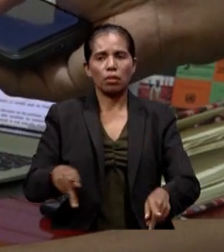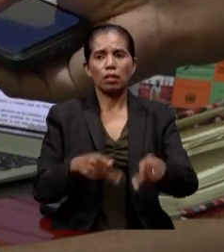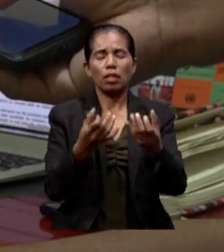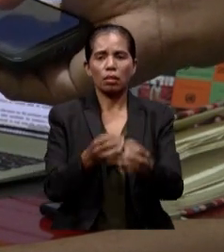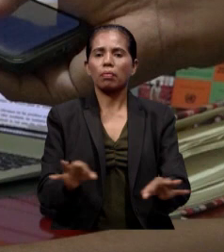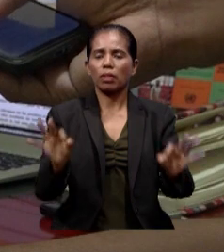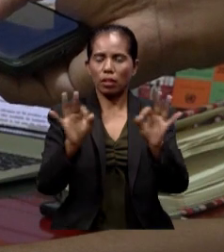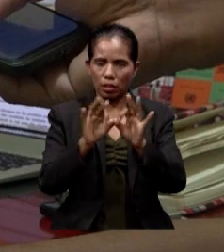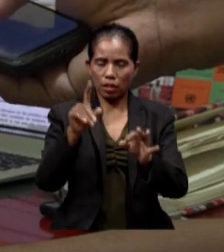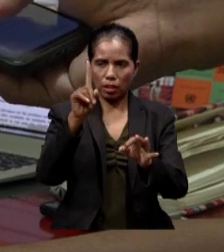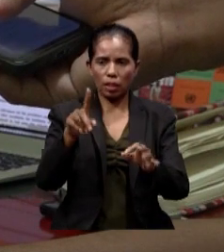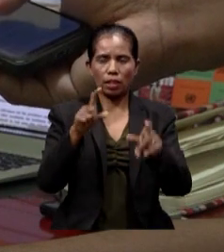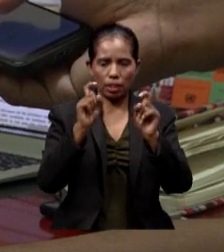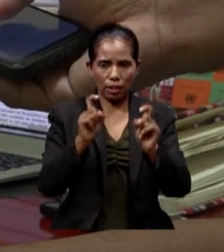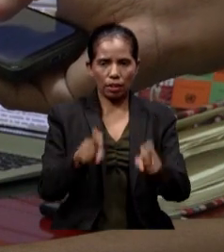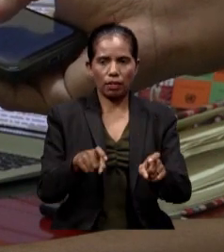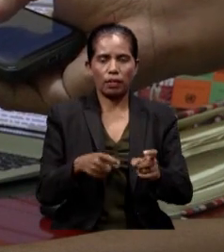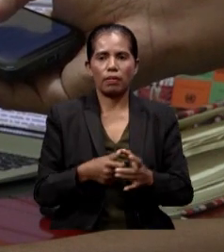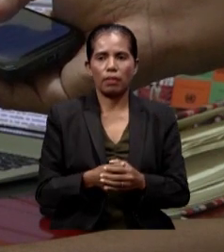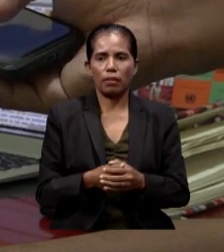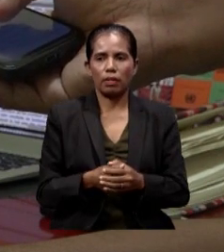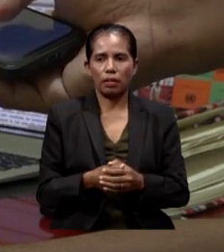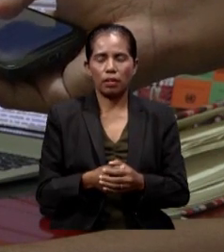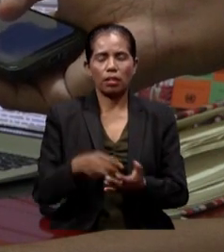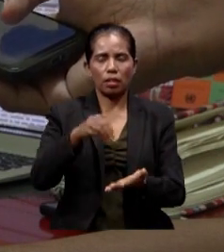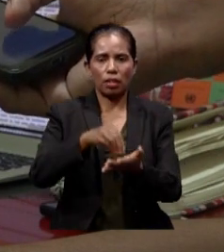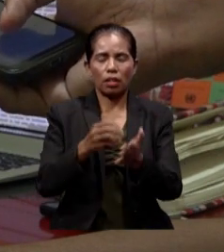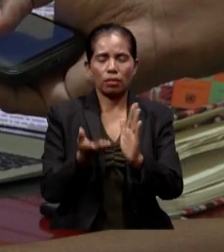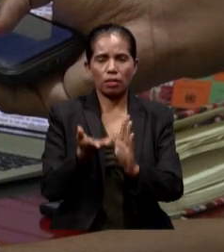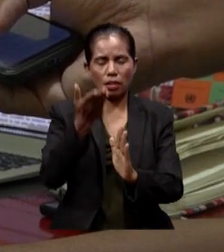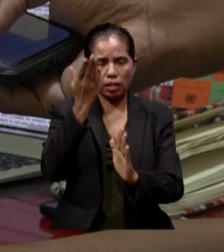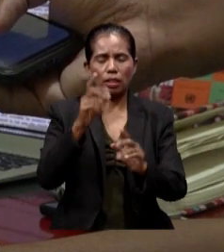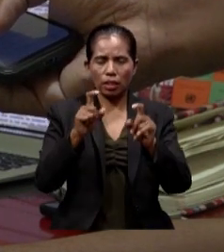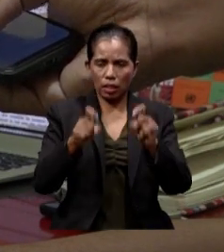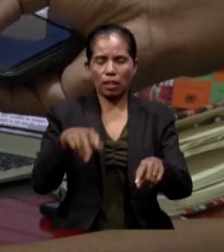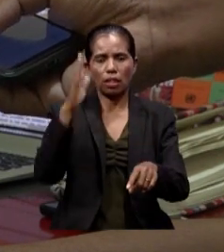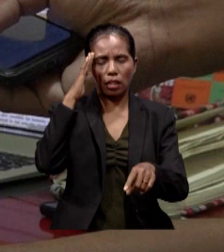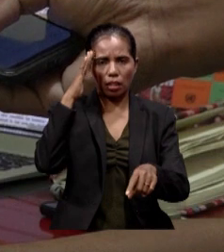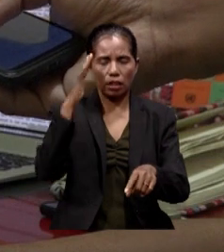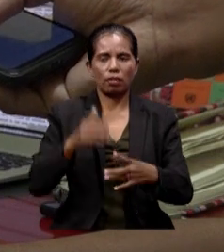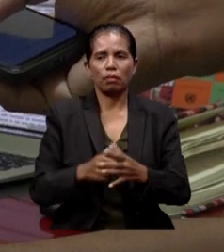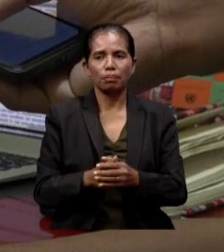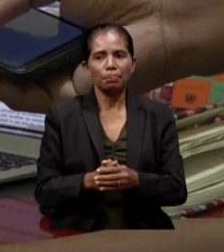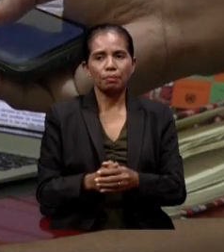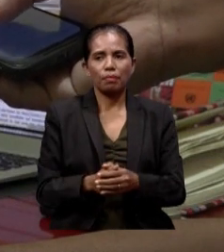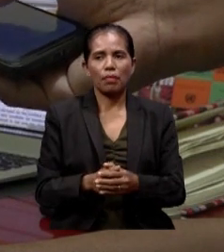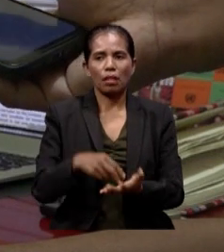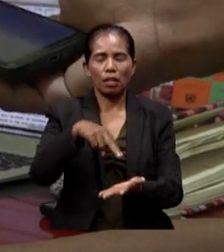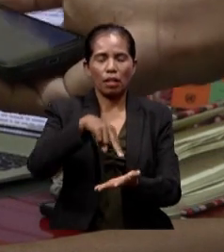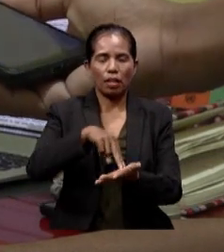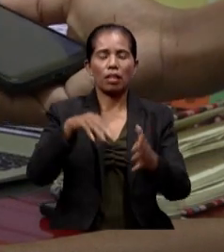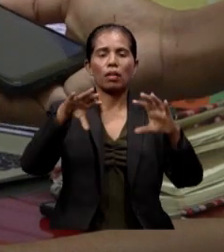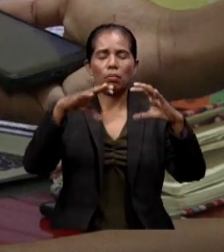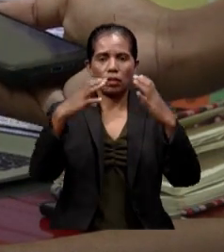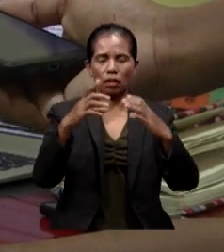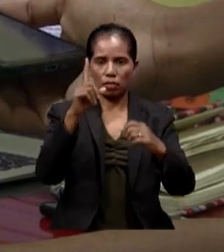importante ida ne be ketengki tane ast tem que considerar né maka hari komisau ida